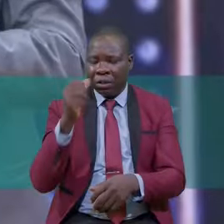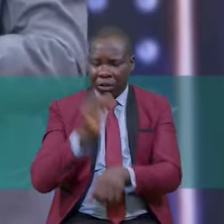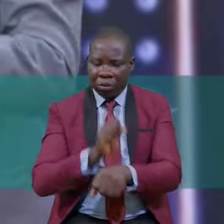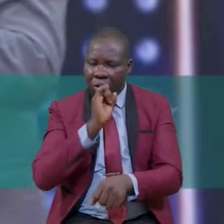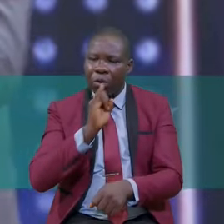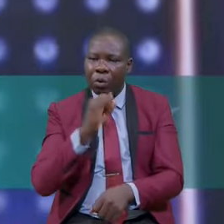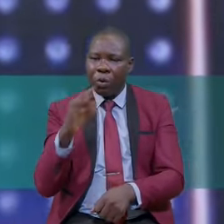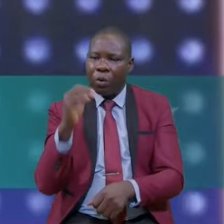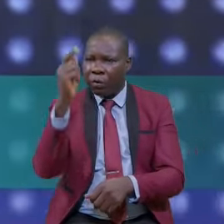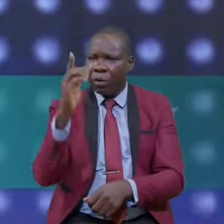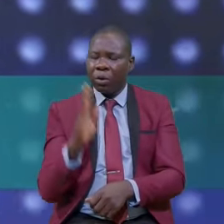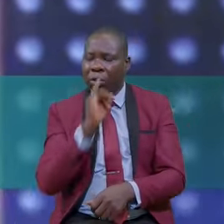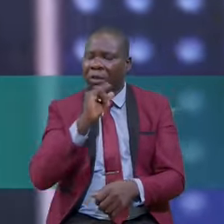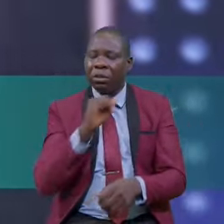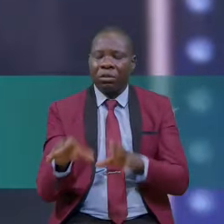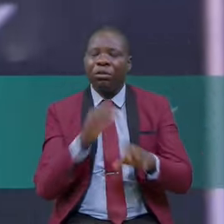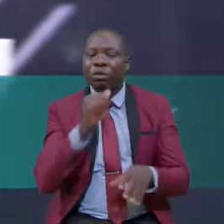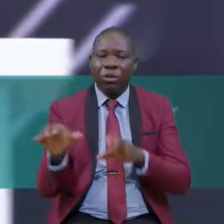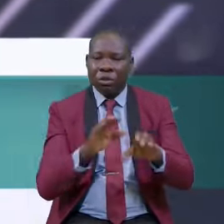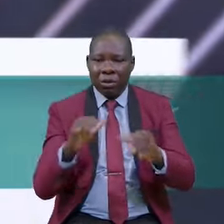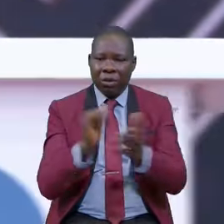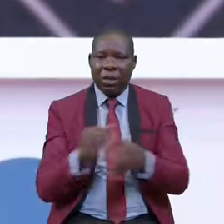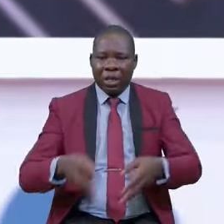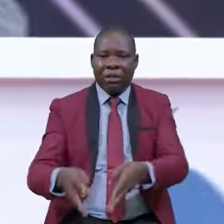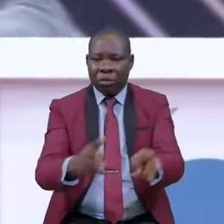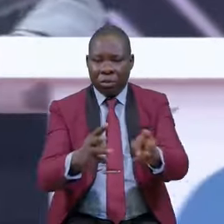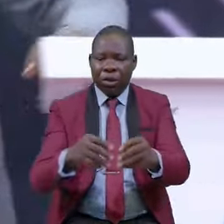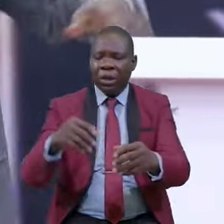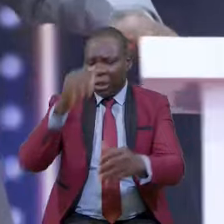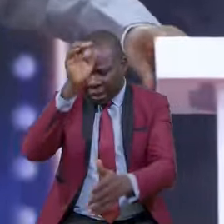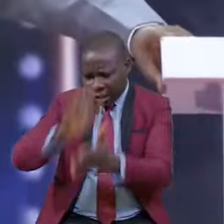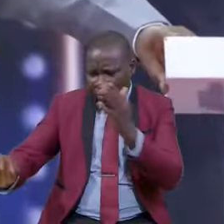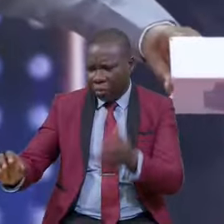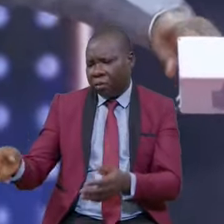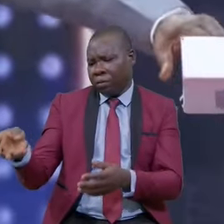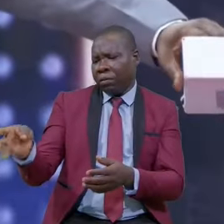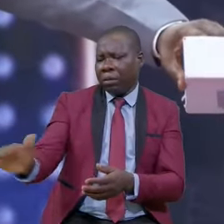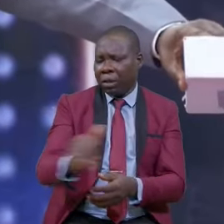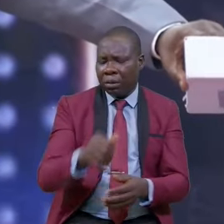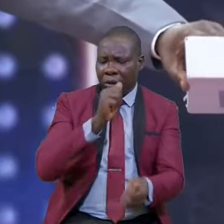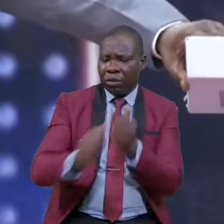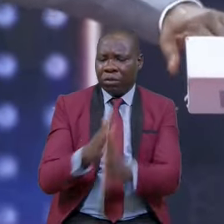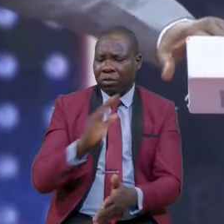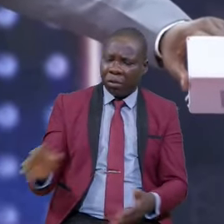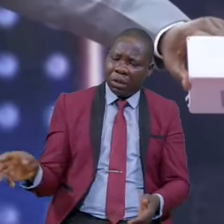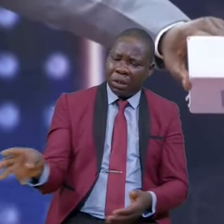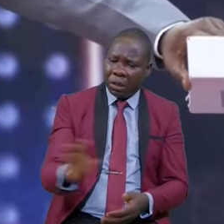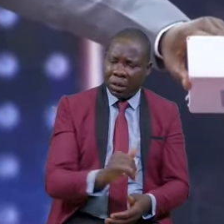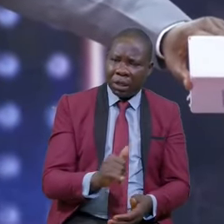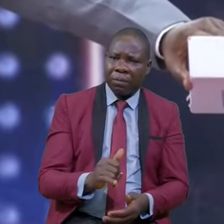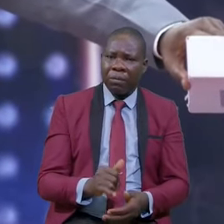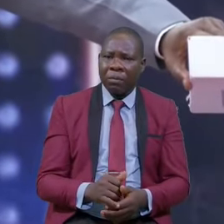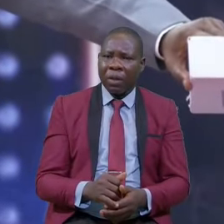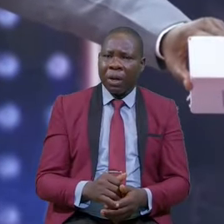Jette tout ça. Repens-toi de toutes ces choses. Brûle-les. Et quand tu le fais, le